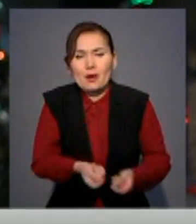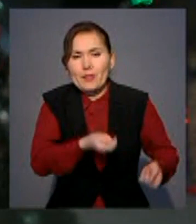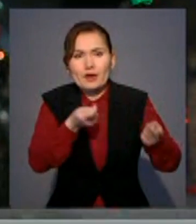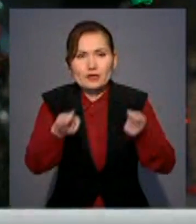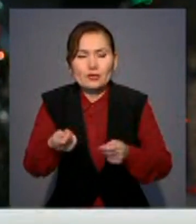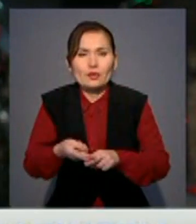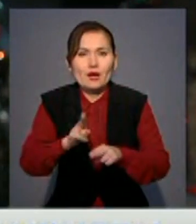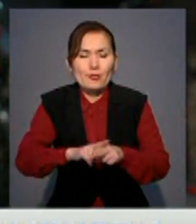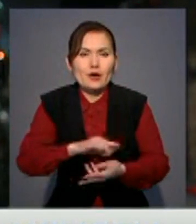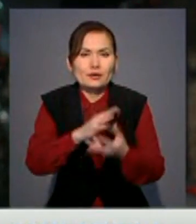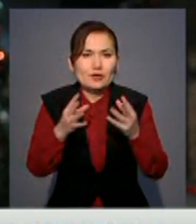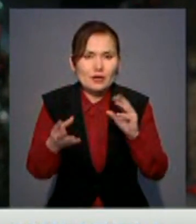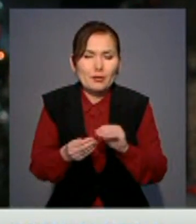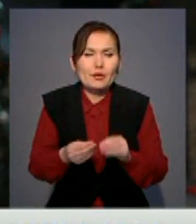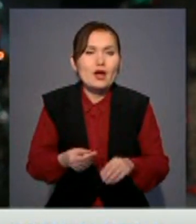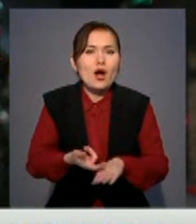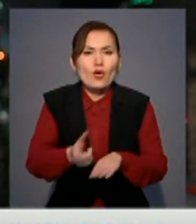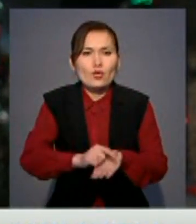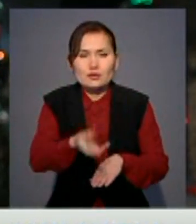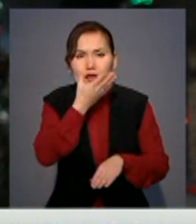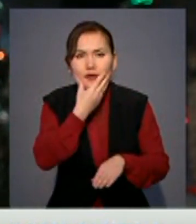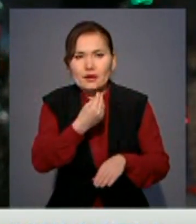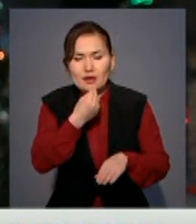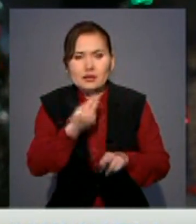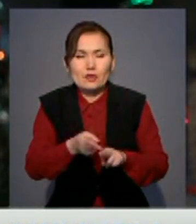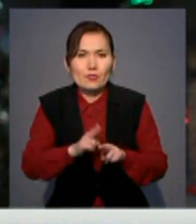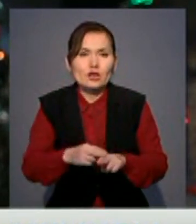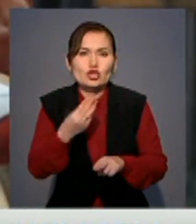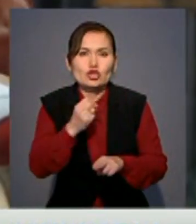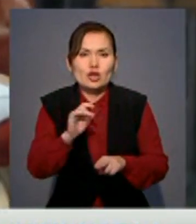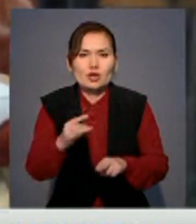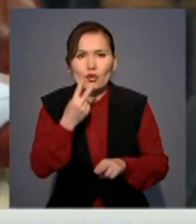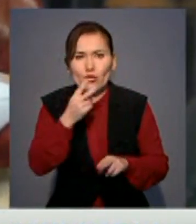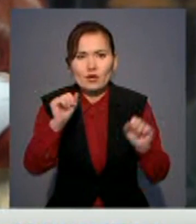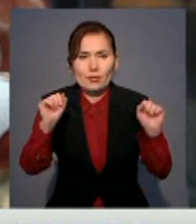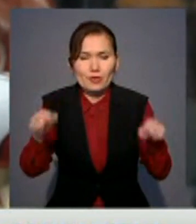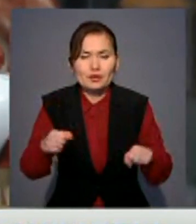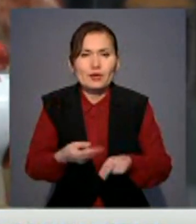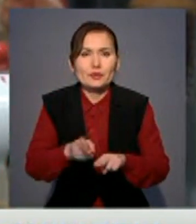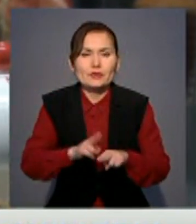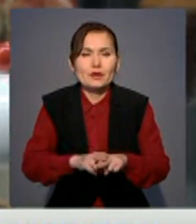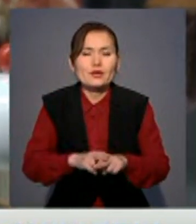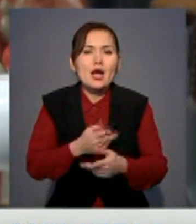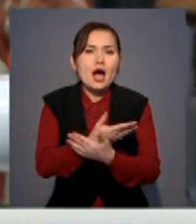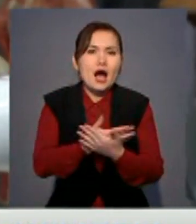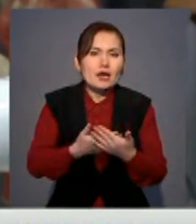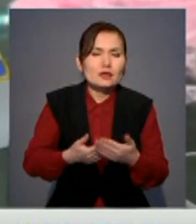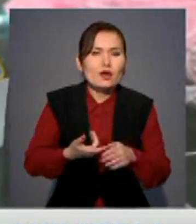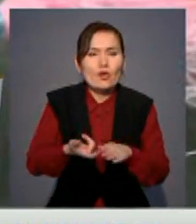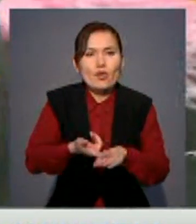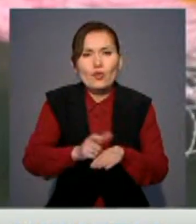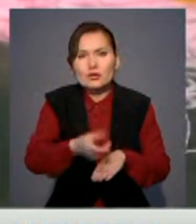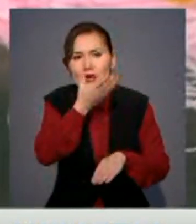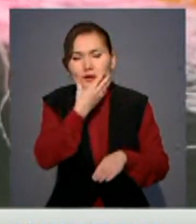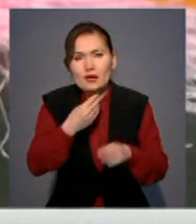Йон Павел екіншіге берген шарының көшірмесінде осы жерден көруге болады. Көрме сиқырлы лабиринт түрінде жасалған.